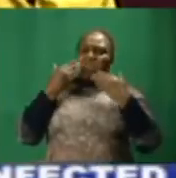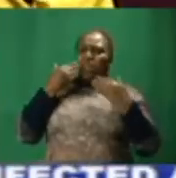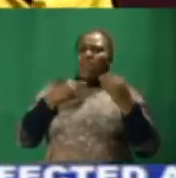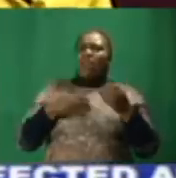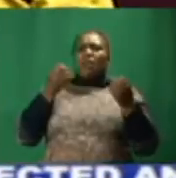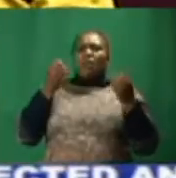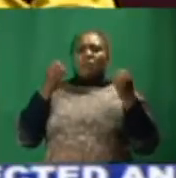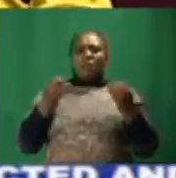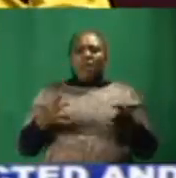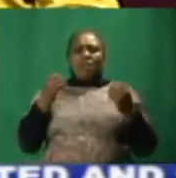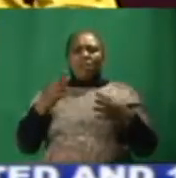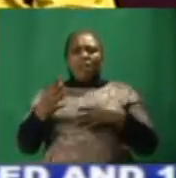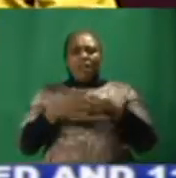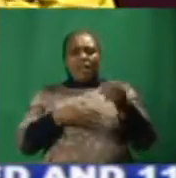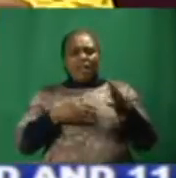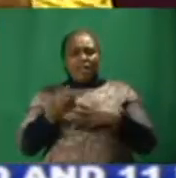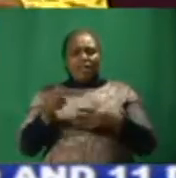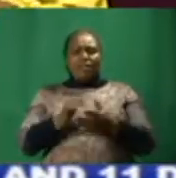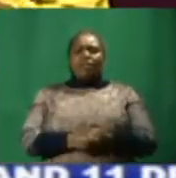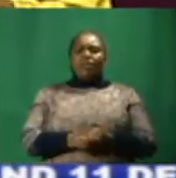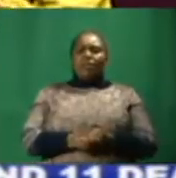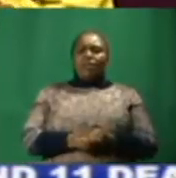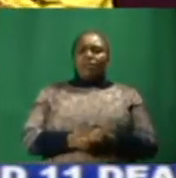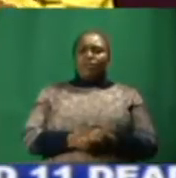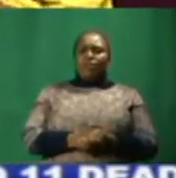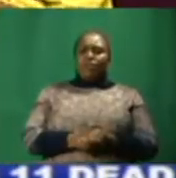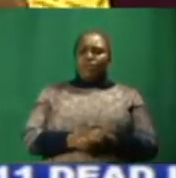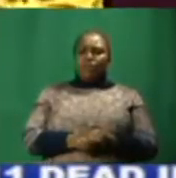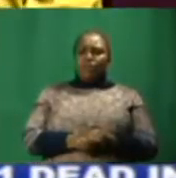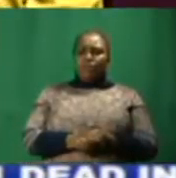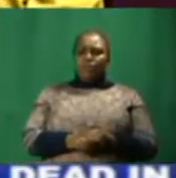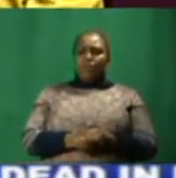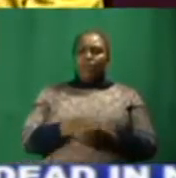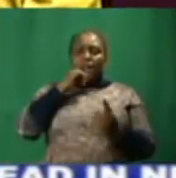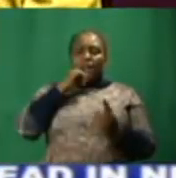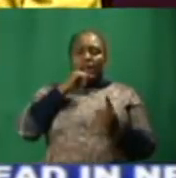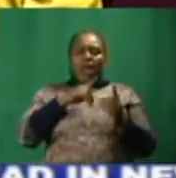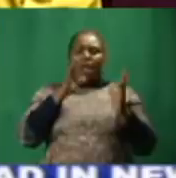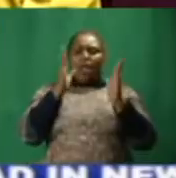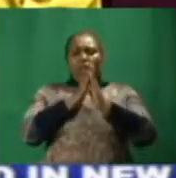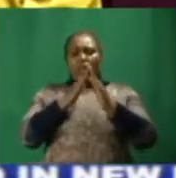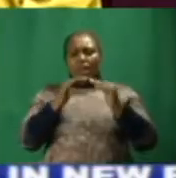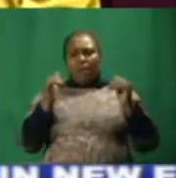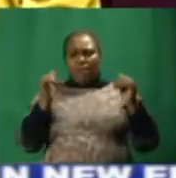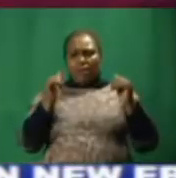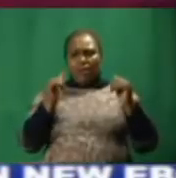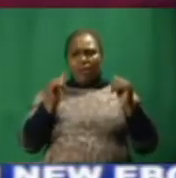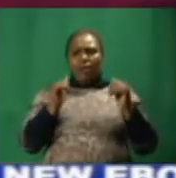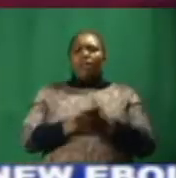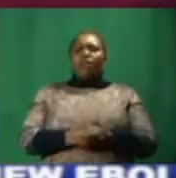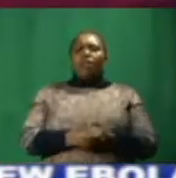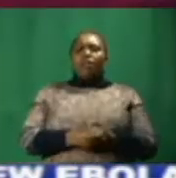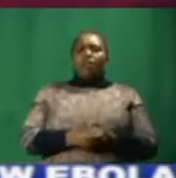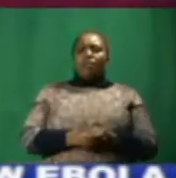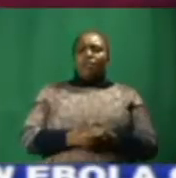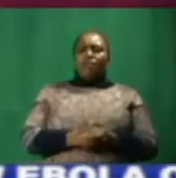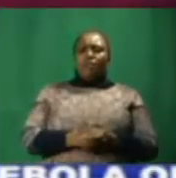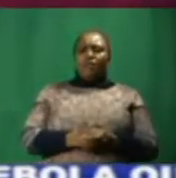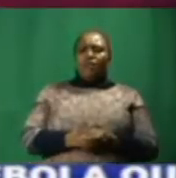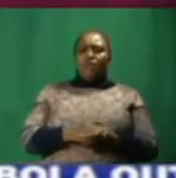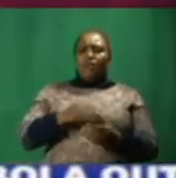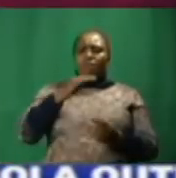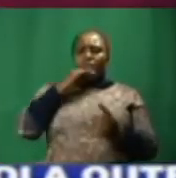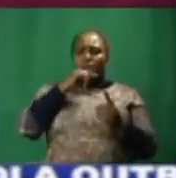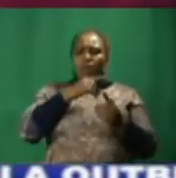sakwenda lokungasaphathelana nomkhuhlane COVID-19 kuvame kwendeka ekutheneni kakhulu kade nangabe lomfana kube specific ukuthi lomfana lona ngilobulele